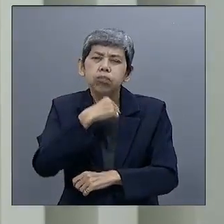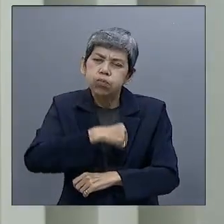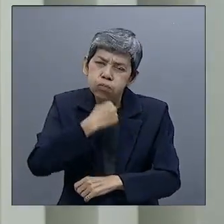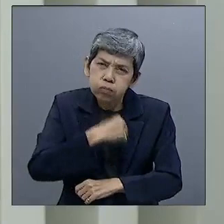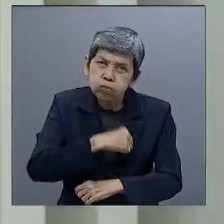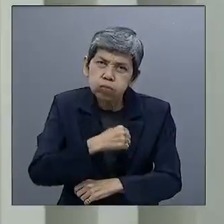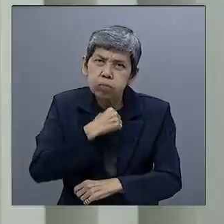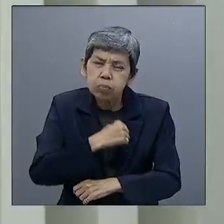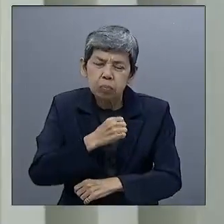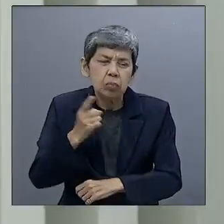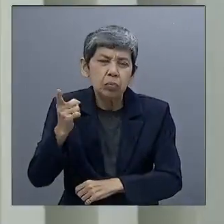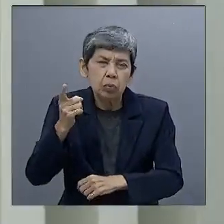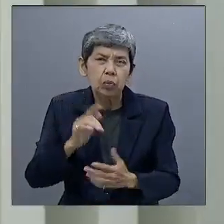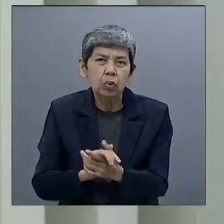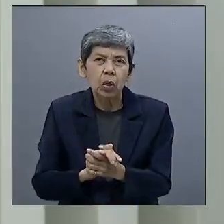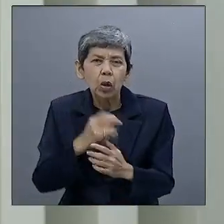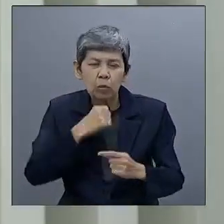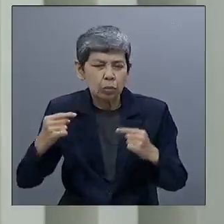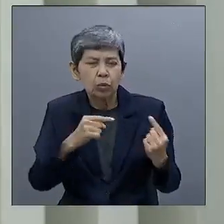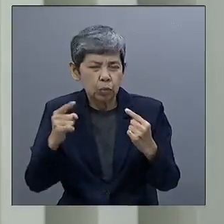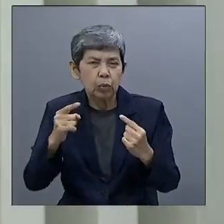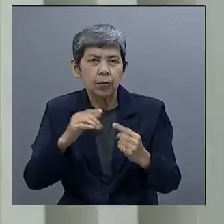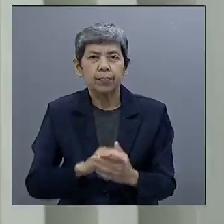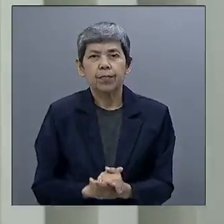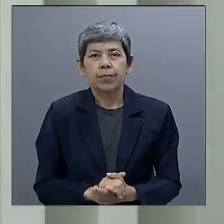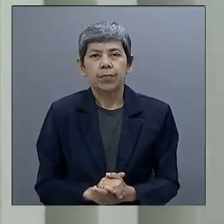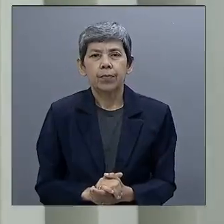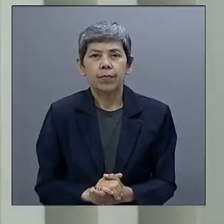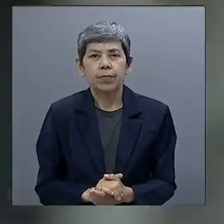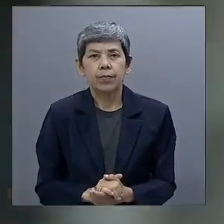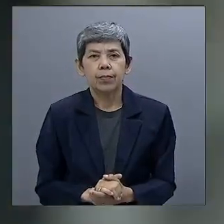นี้ก็เป็นที่ตกเถียง